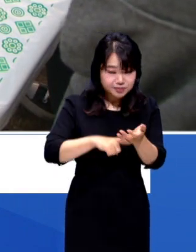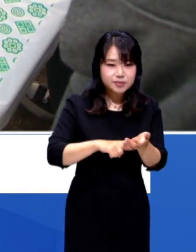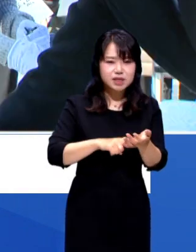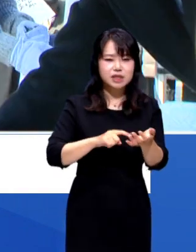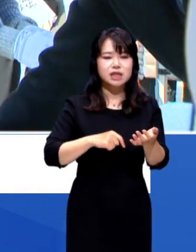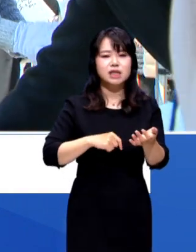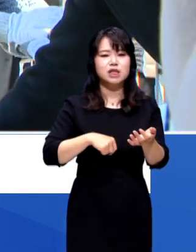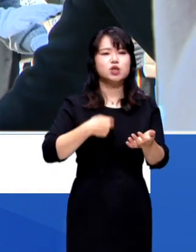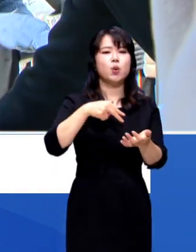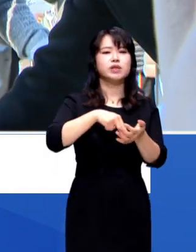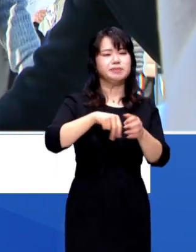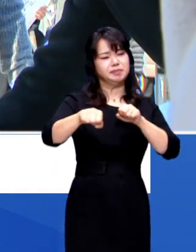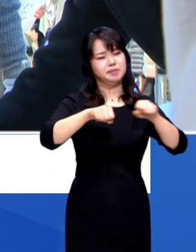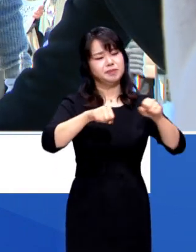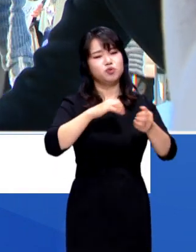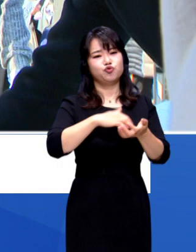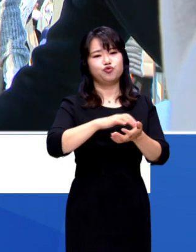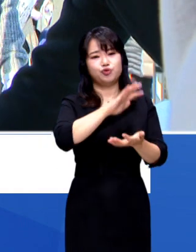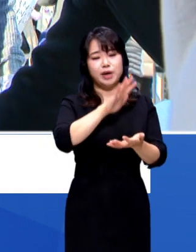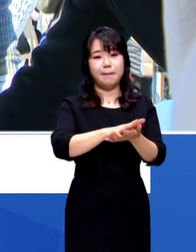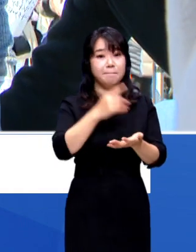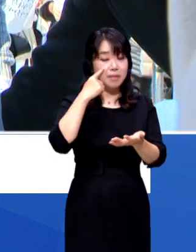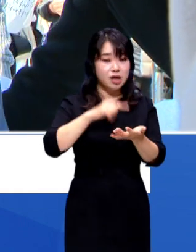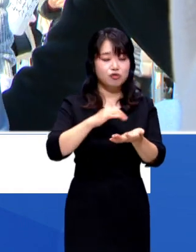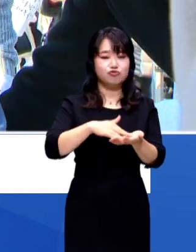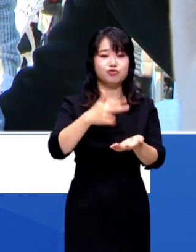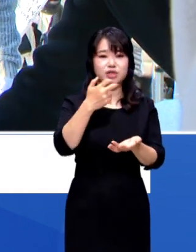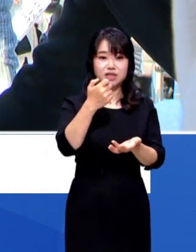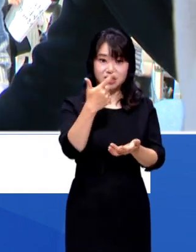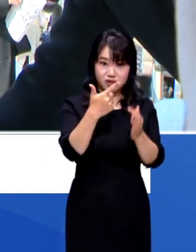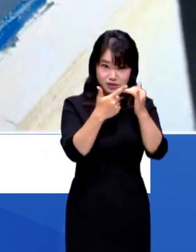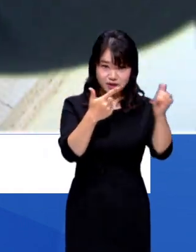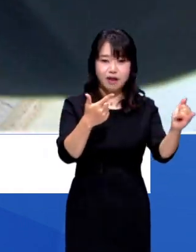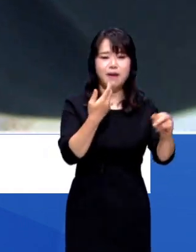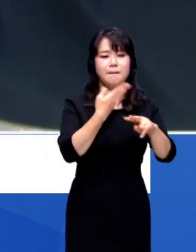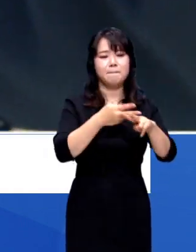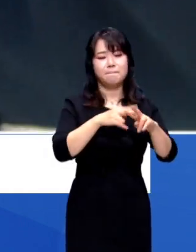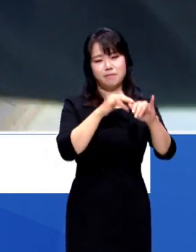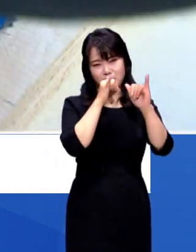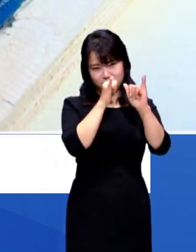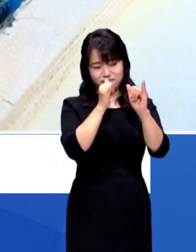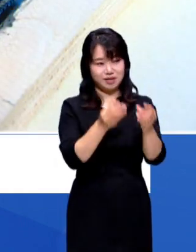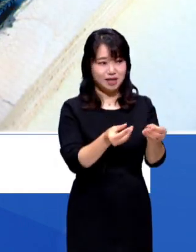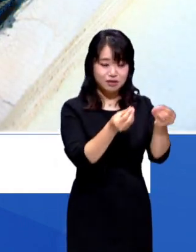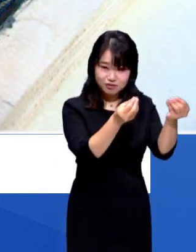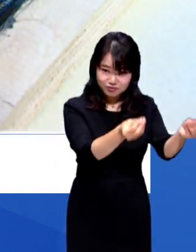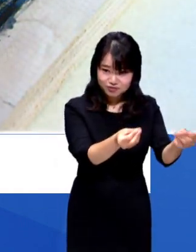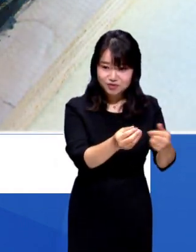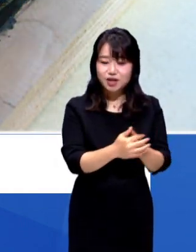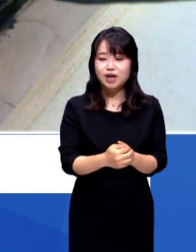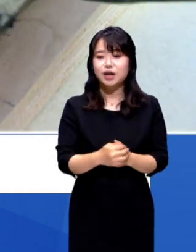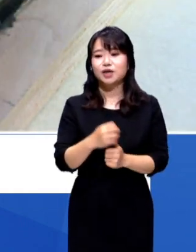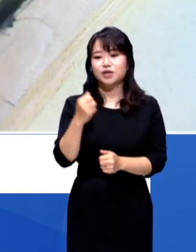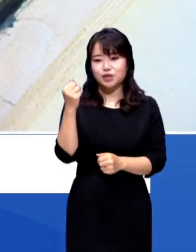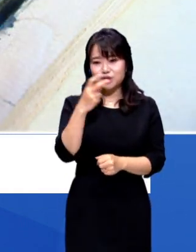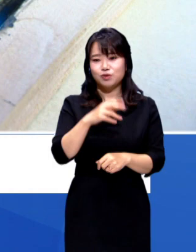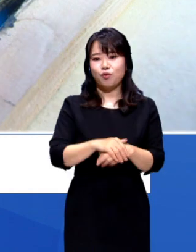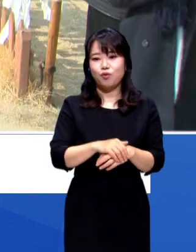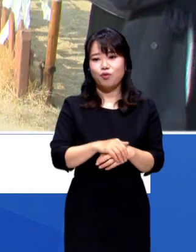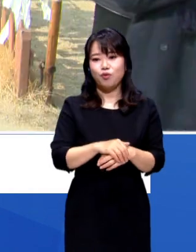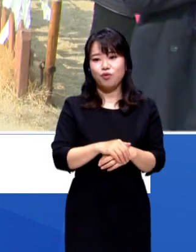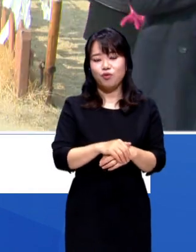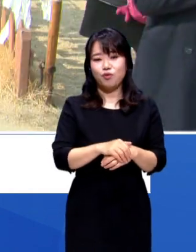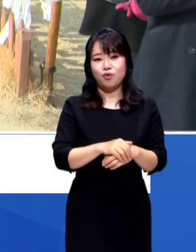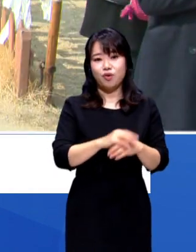독립유공자가 76분이 계신데요. 이분에 네. 대한 이분들에 대한 포상을 먼저 하고요. 네. 그리고